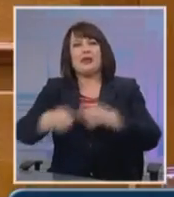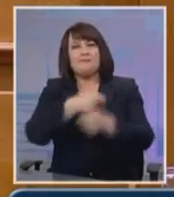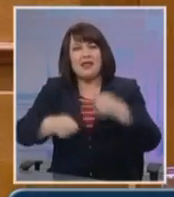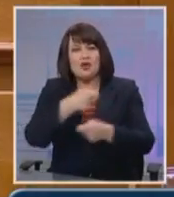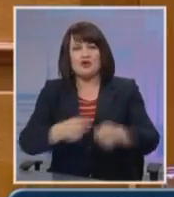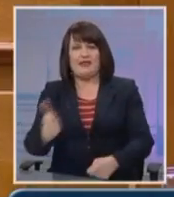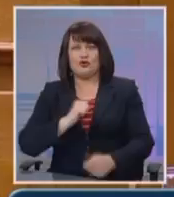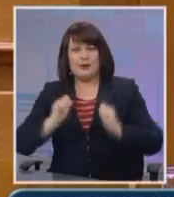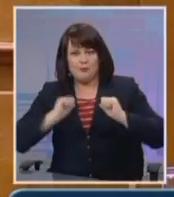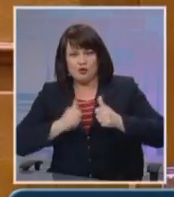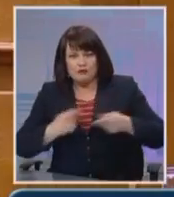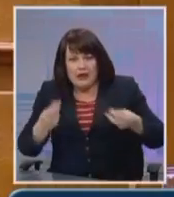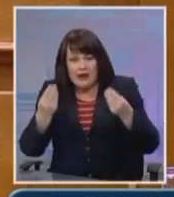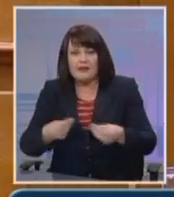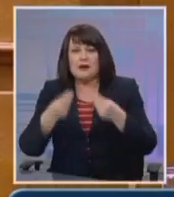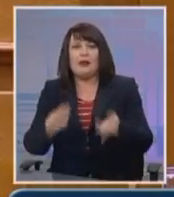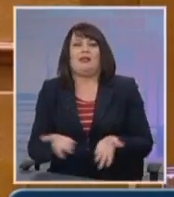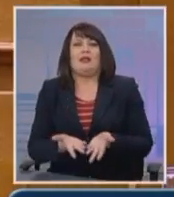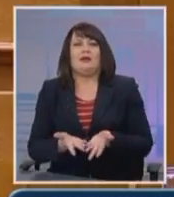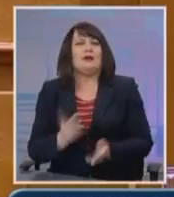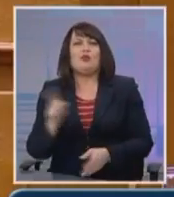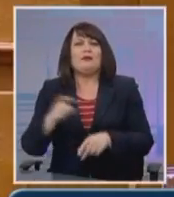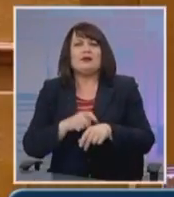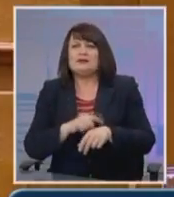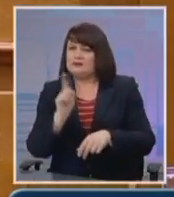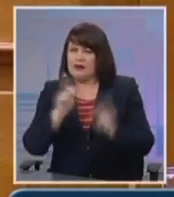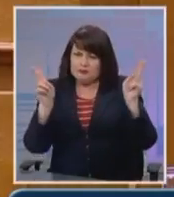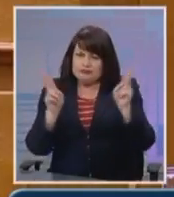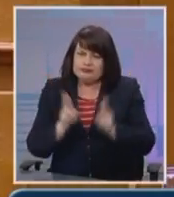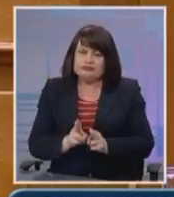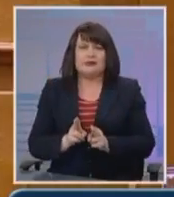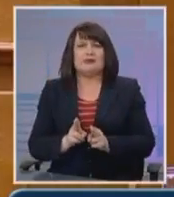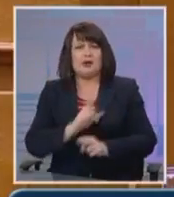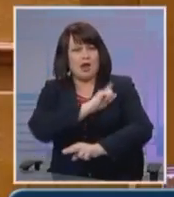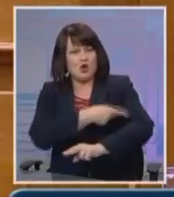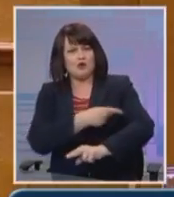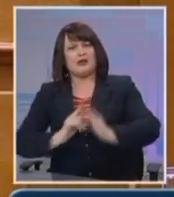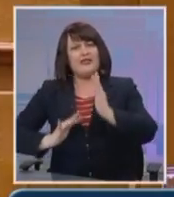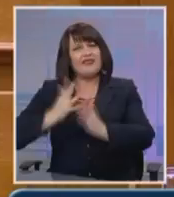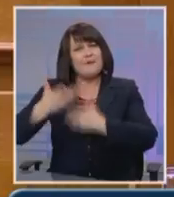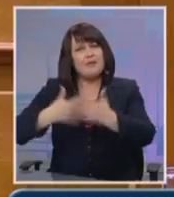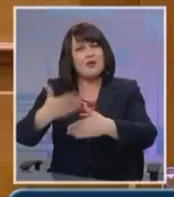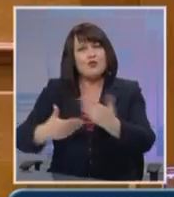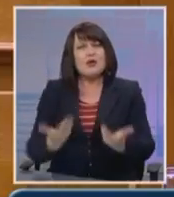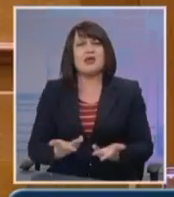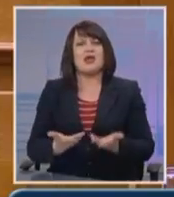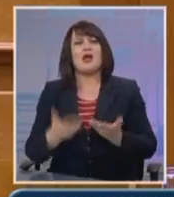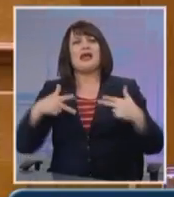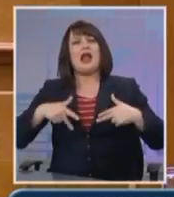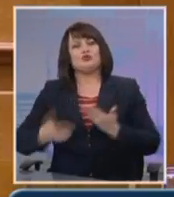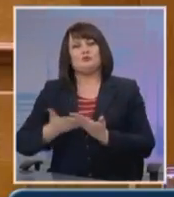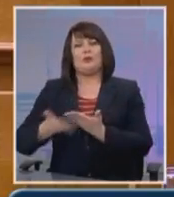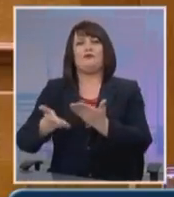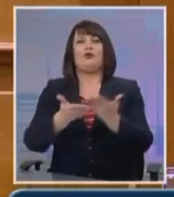στην ιδιωτική πρωτοβουλία, που δεν θα περιορίζει τη δημιουργική ικανότητα των Ελλήνων, που θα στέκεται αρρωγός